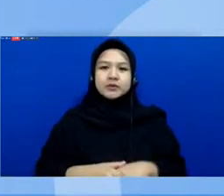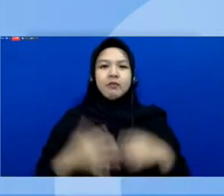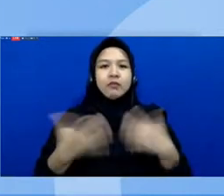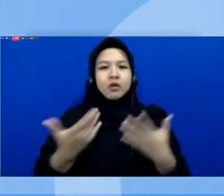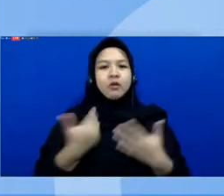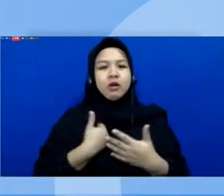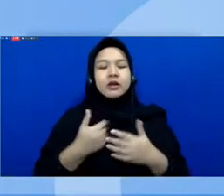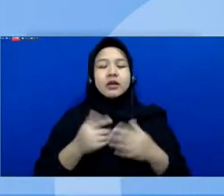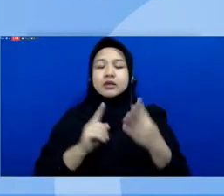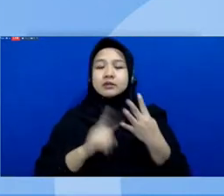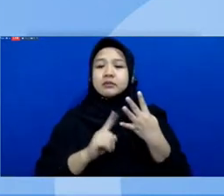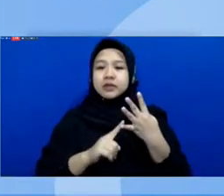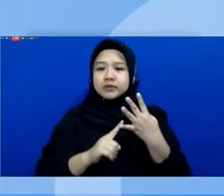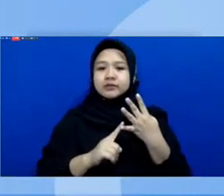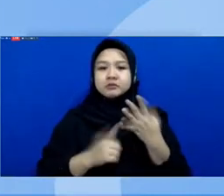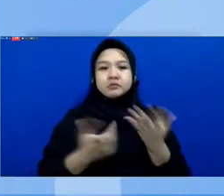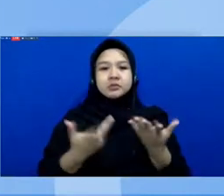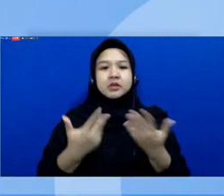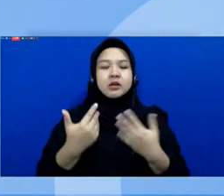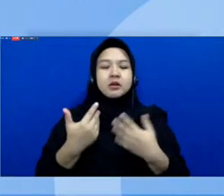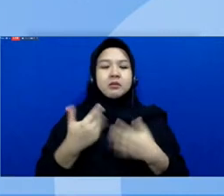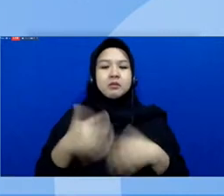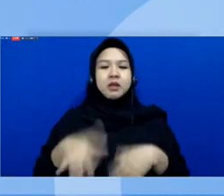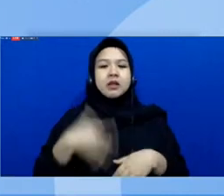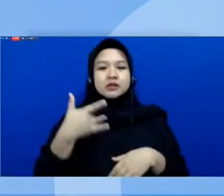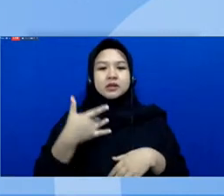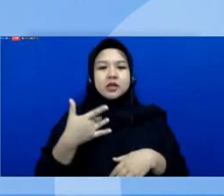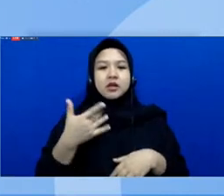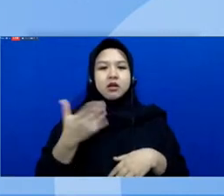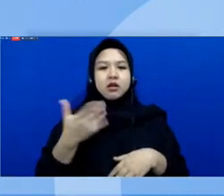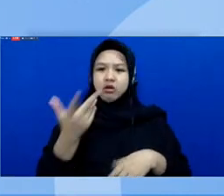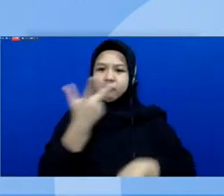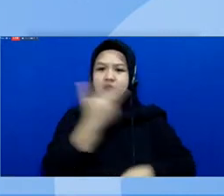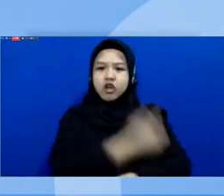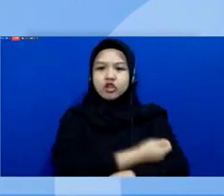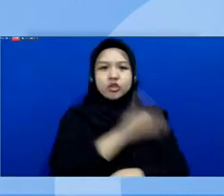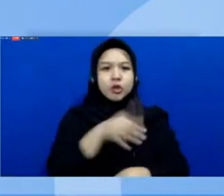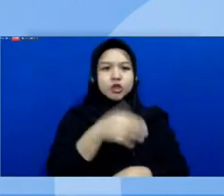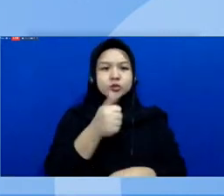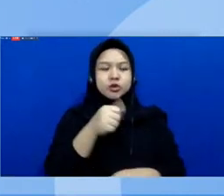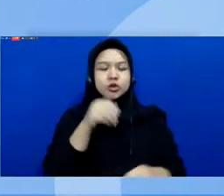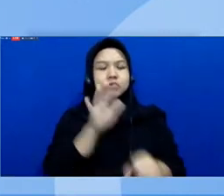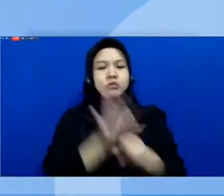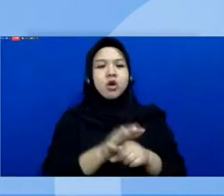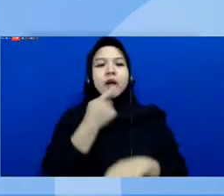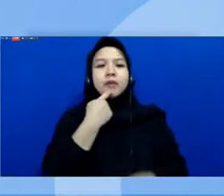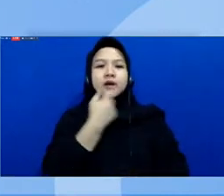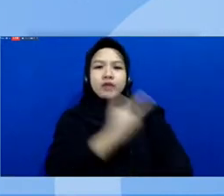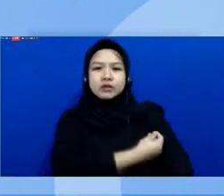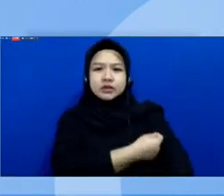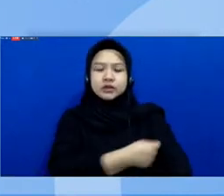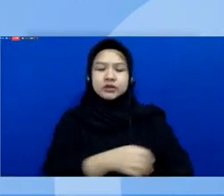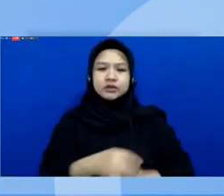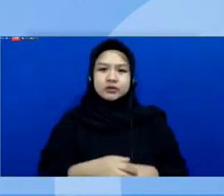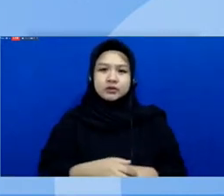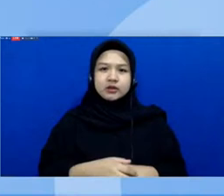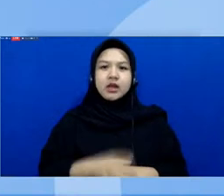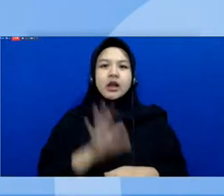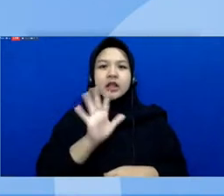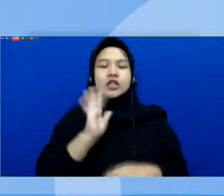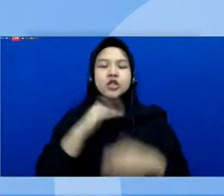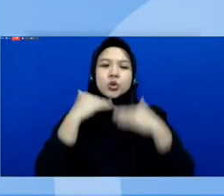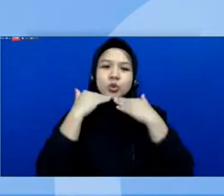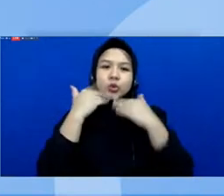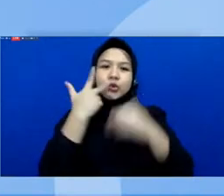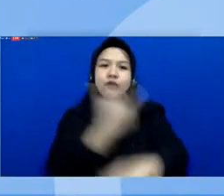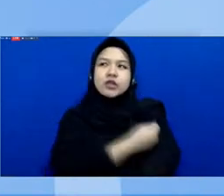golongan keempat yang punya pandangan, lah wong divaksin aja masih bisa kena, ngapain divaksin gitu. Ya. Nanti aja saya nunggu vaksin yang